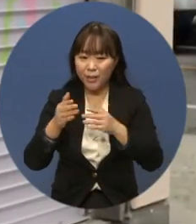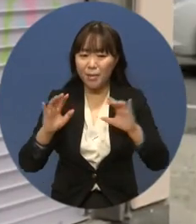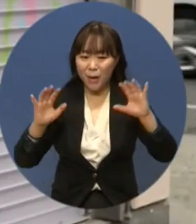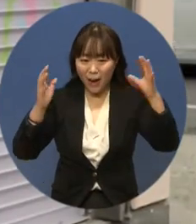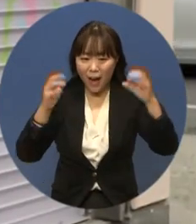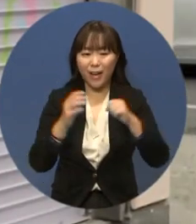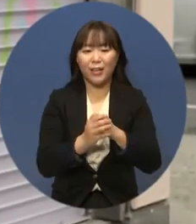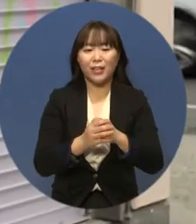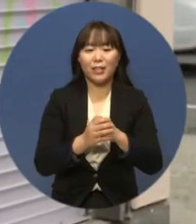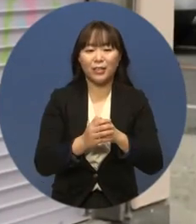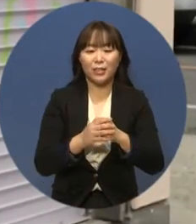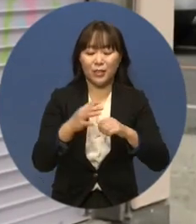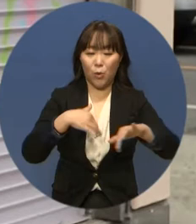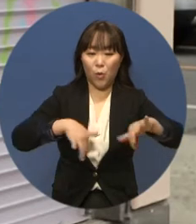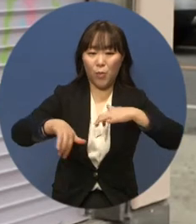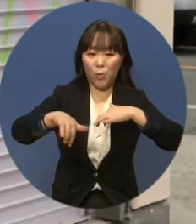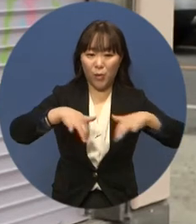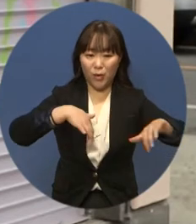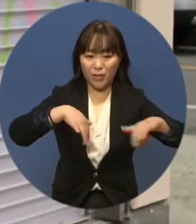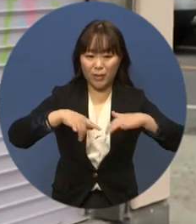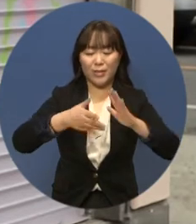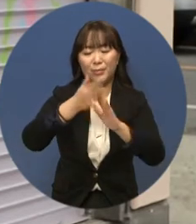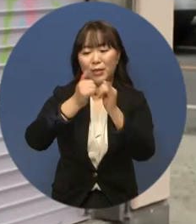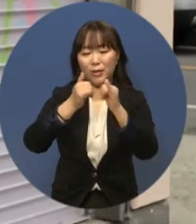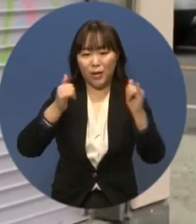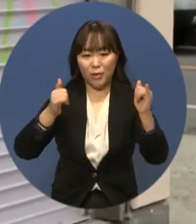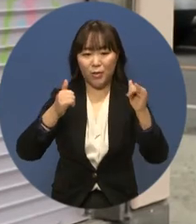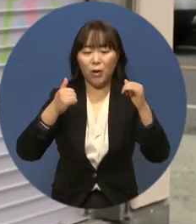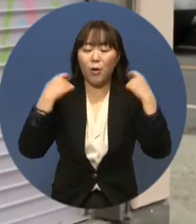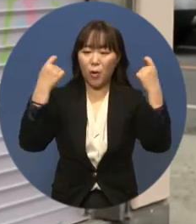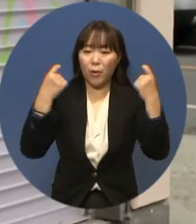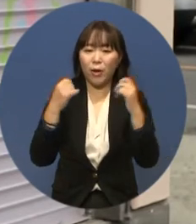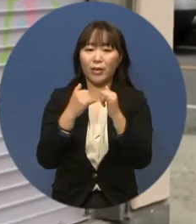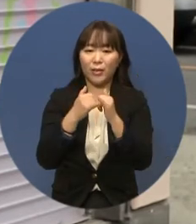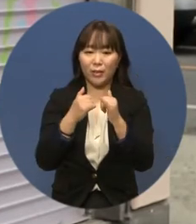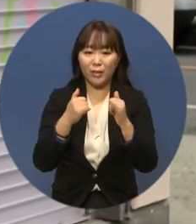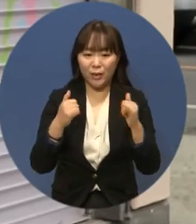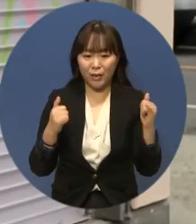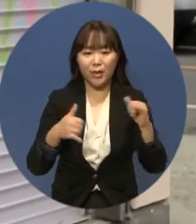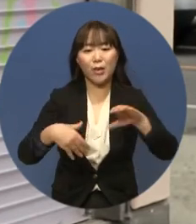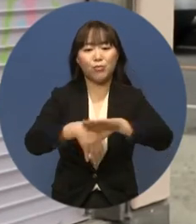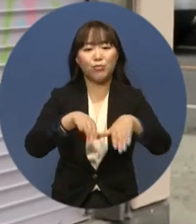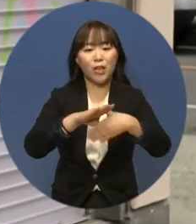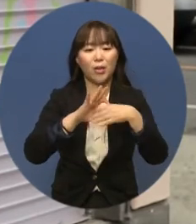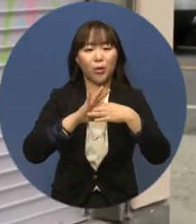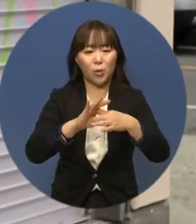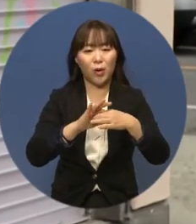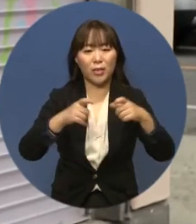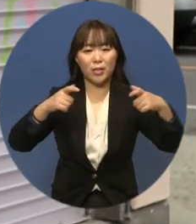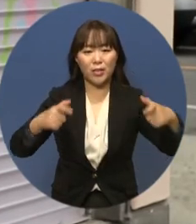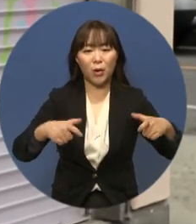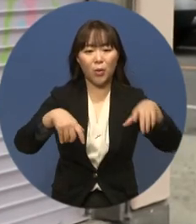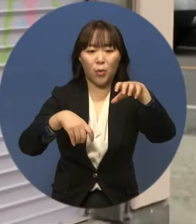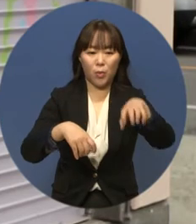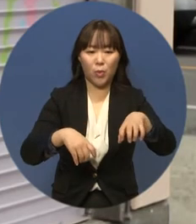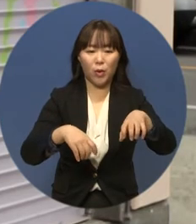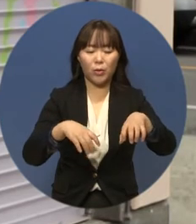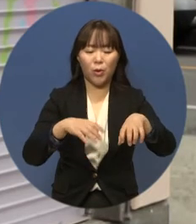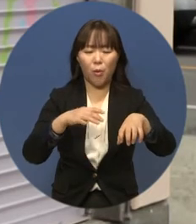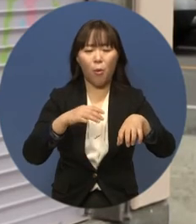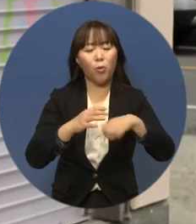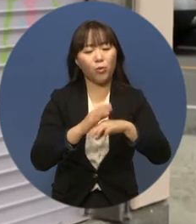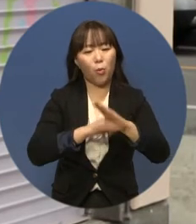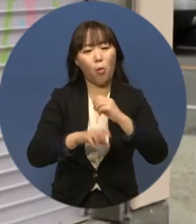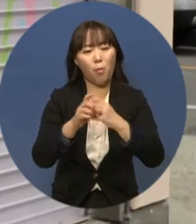건 해산물 골목 갤러리는 시민과 관광객들에게 문화를 통한 지역 공간의 높은